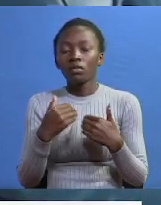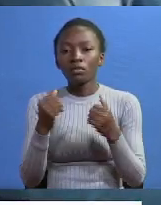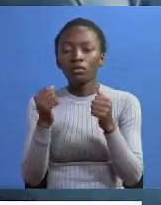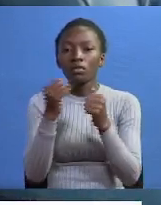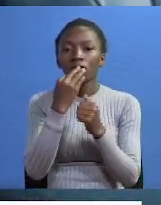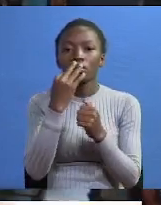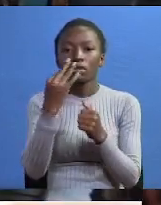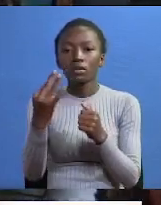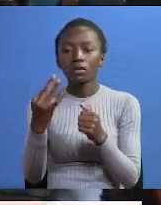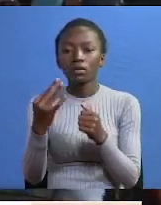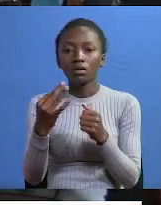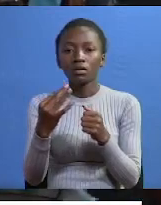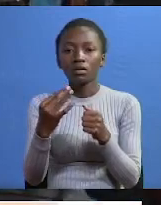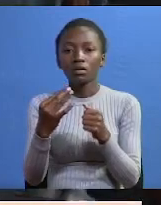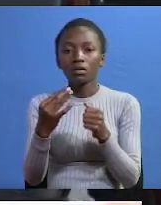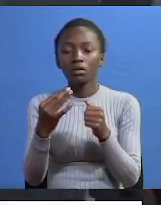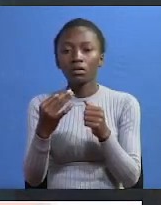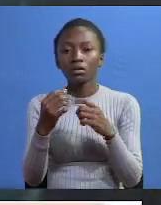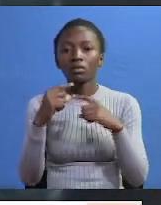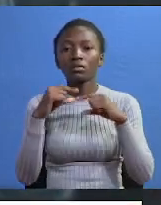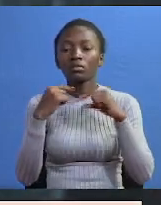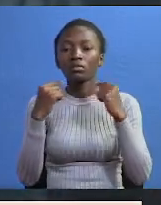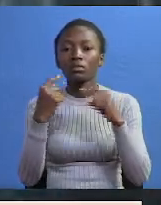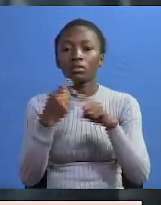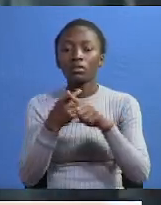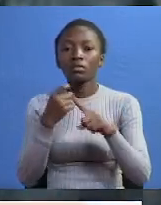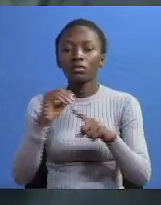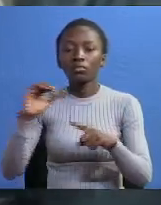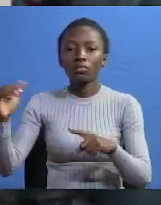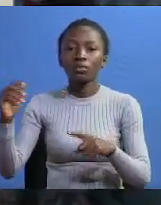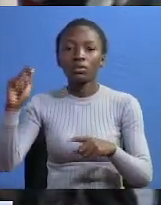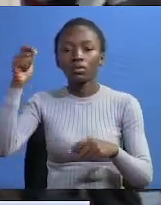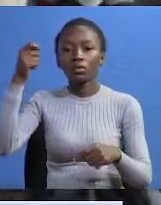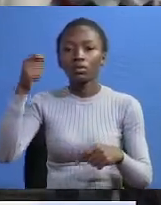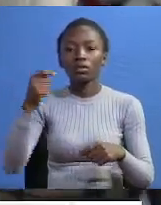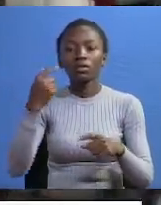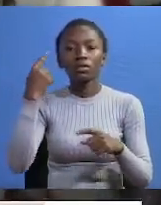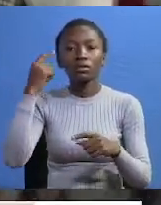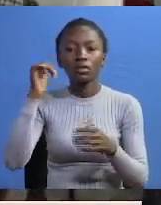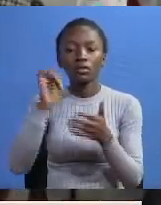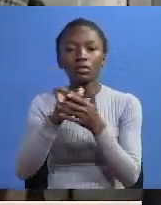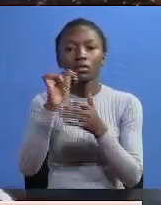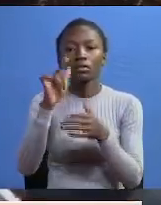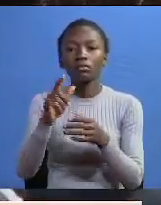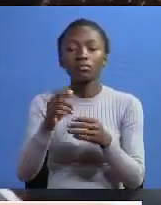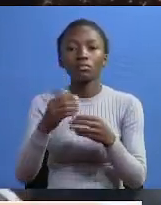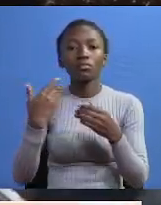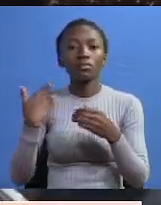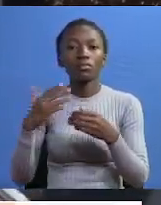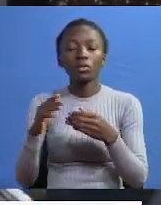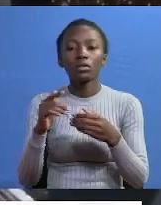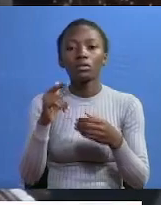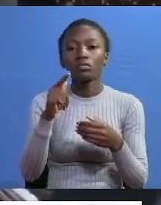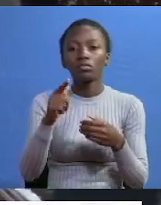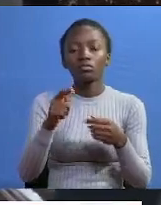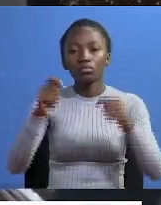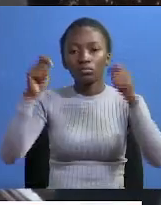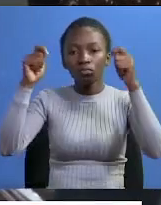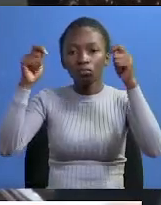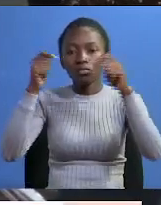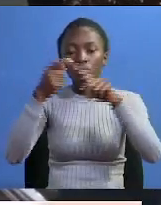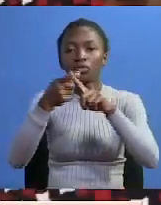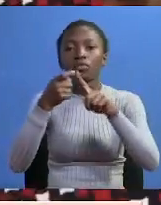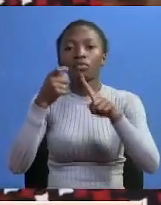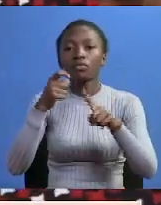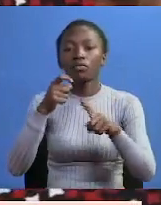Mlima Kenya kukataa wito wa Raila wa kufanya maandamano. Askofu huyo alidai kuwa viongozi wa Azimio